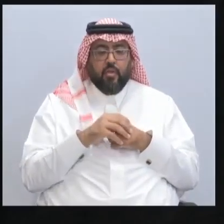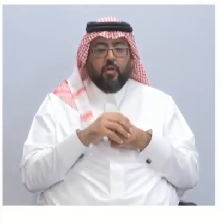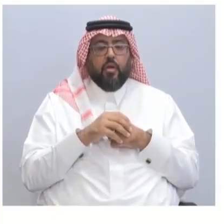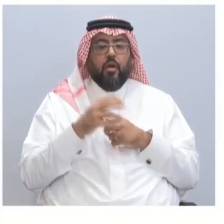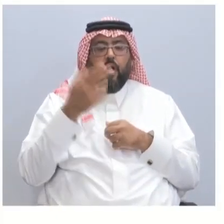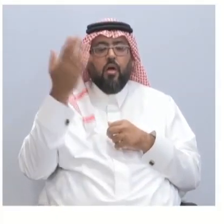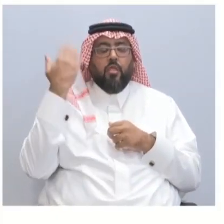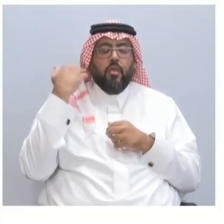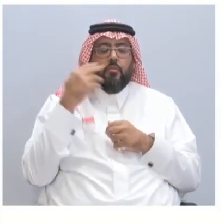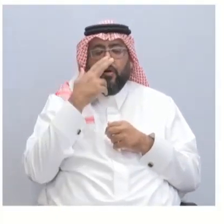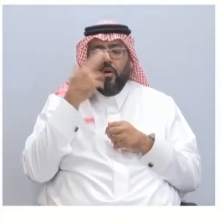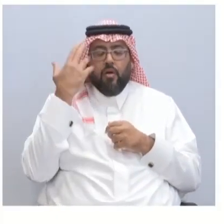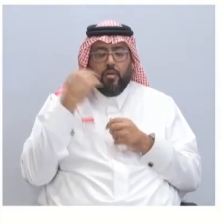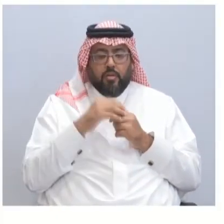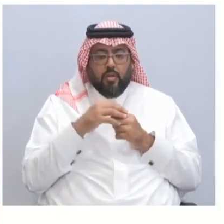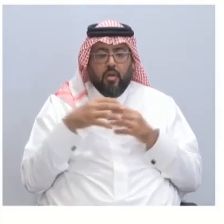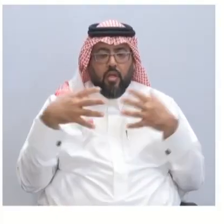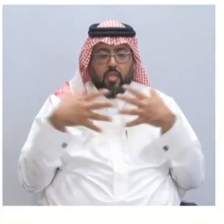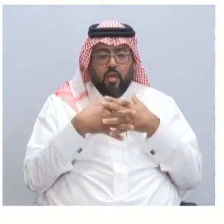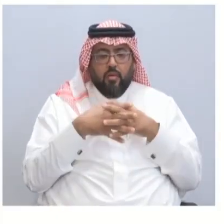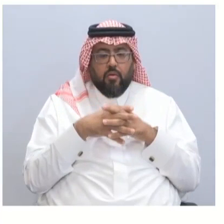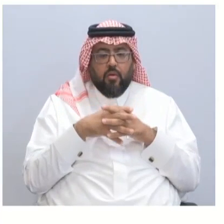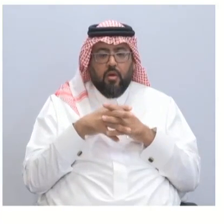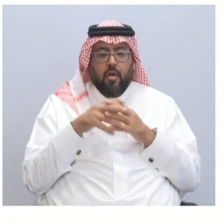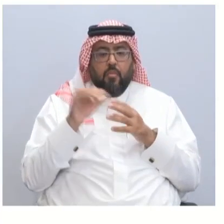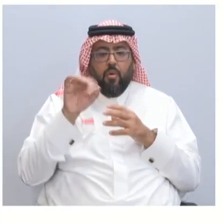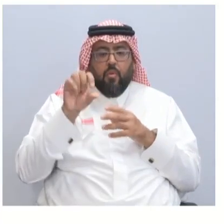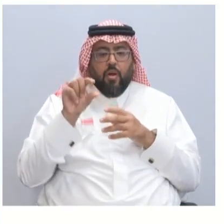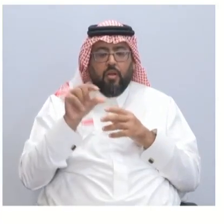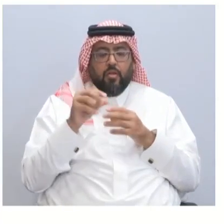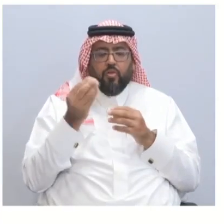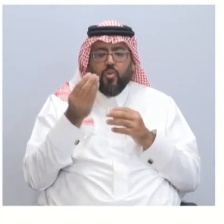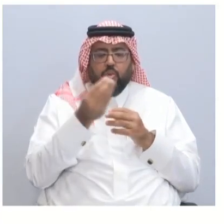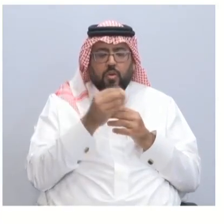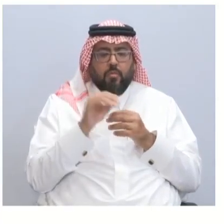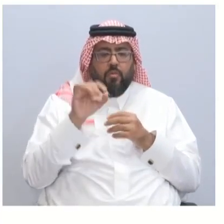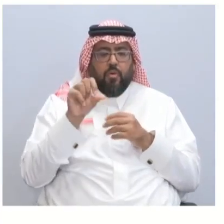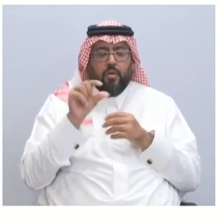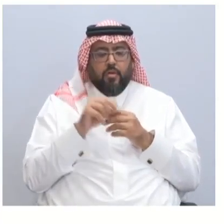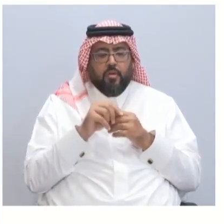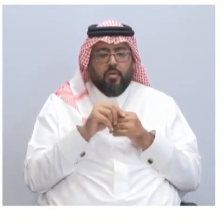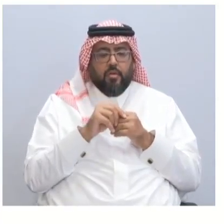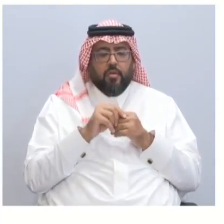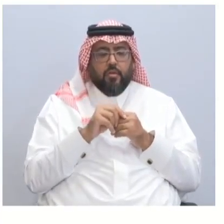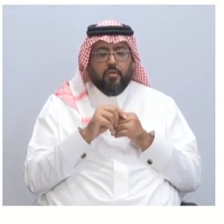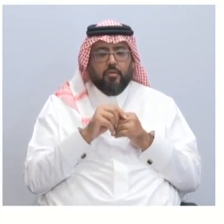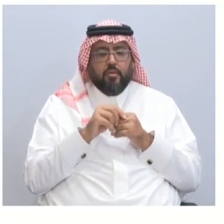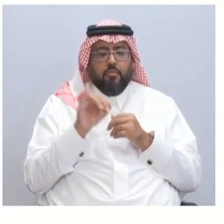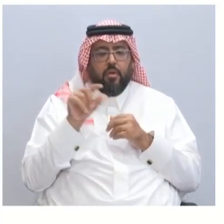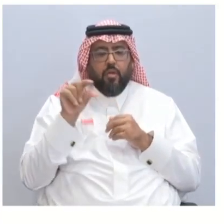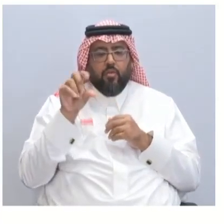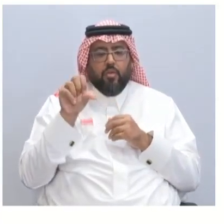كانت دول مجلس التعاون محدوده الموارد كانت دول مجلس التعاون